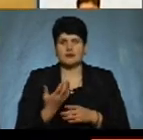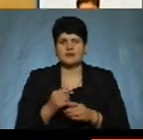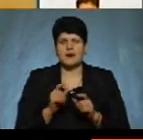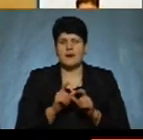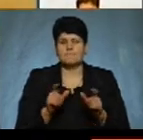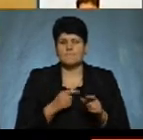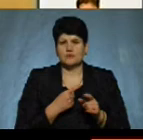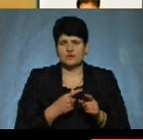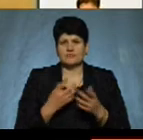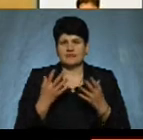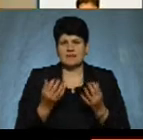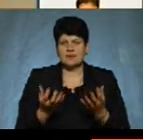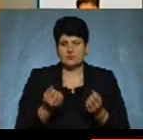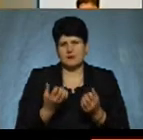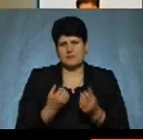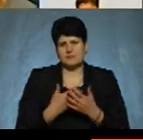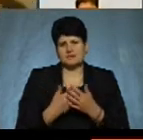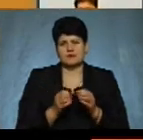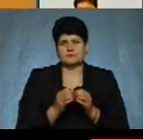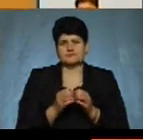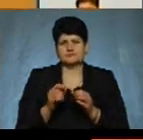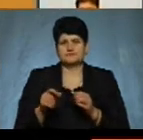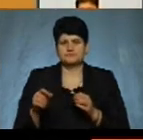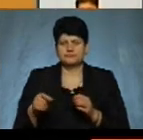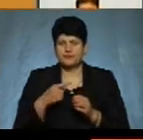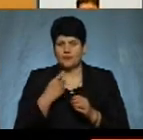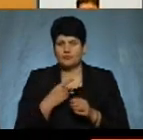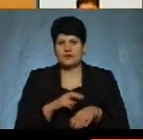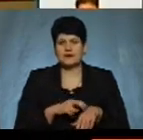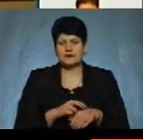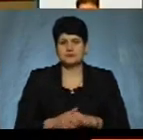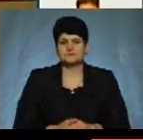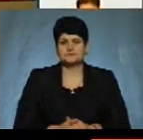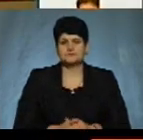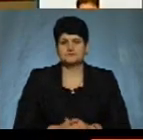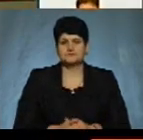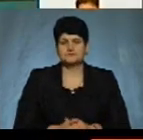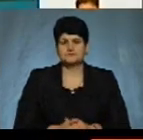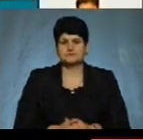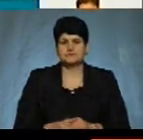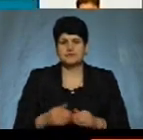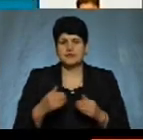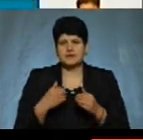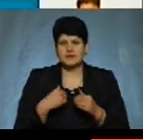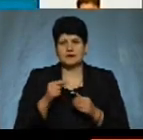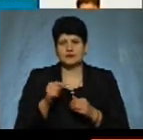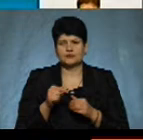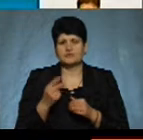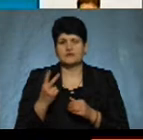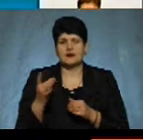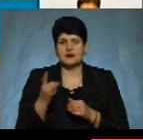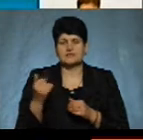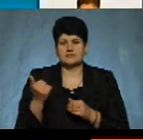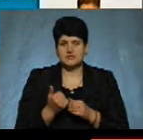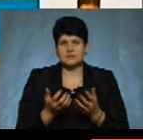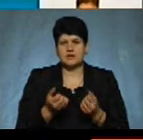лікаря-терапевта. В день прийому приймає до 10 пацієнтів, каже лікар Андрій Данилюк. Я суміщаю два рази на тиждень, тут приймаю пацієнтів,